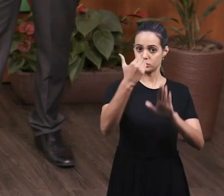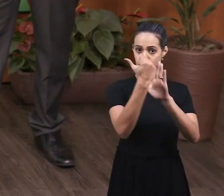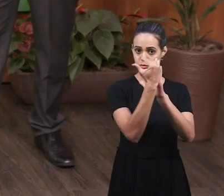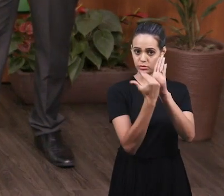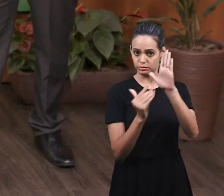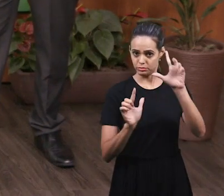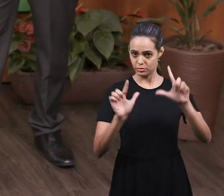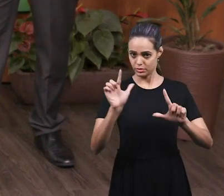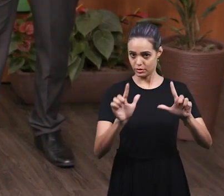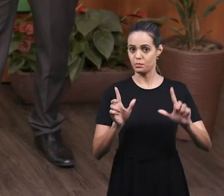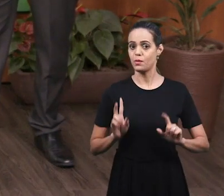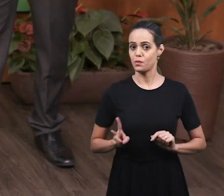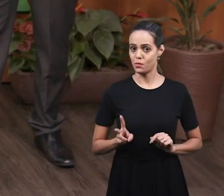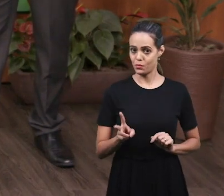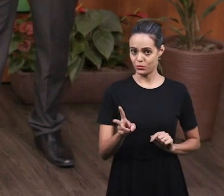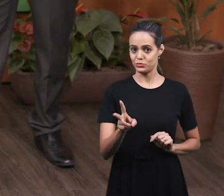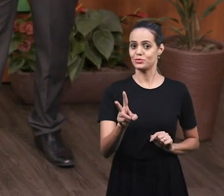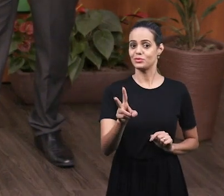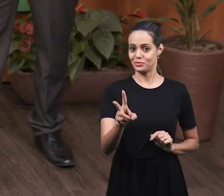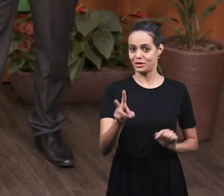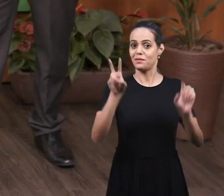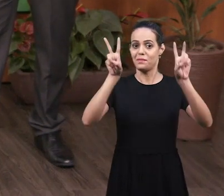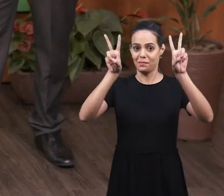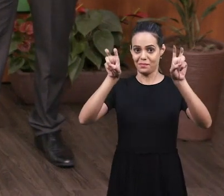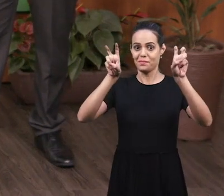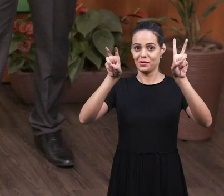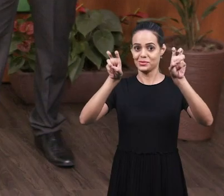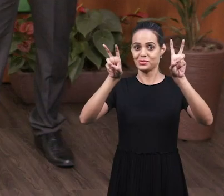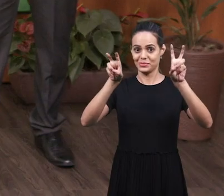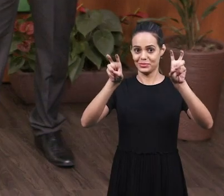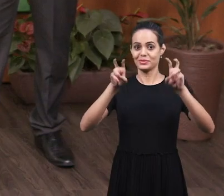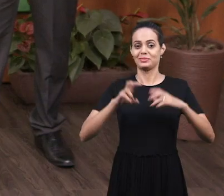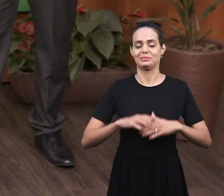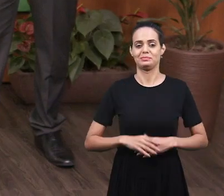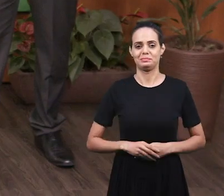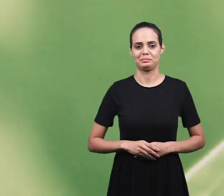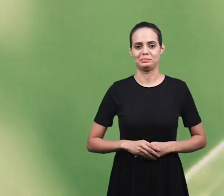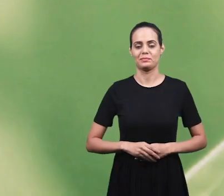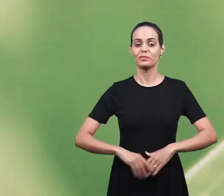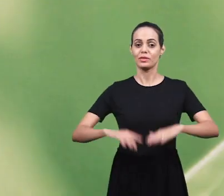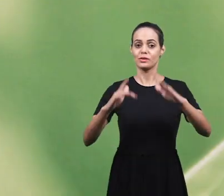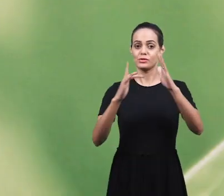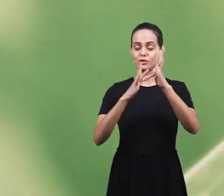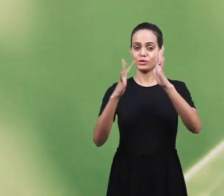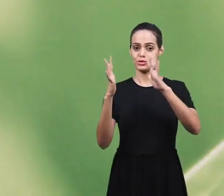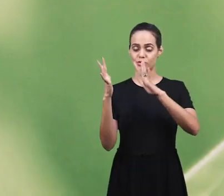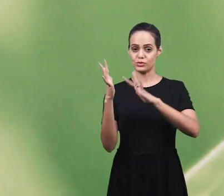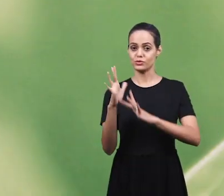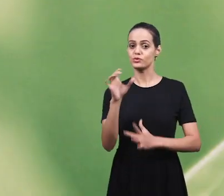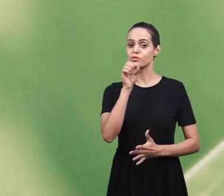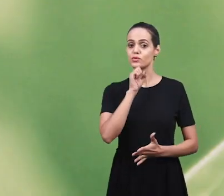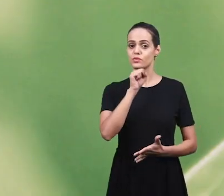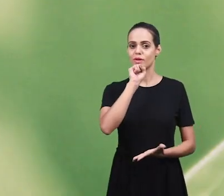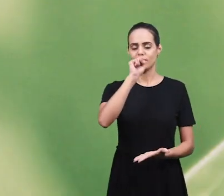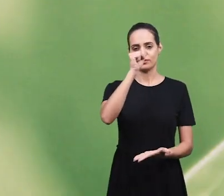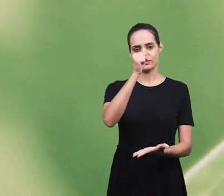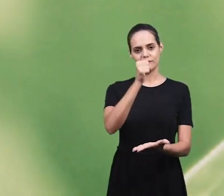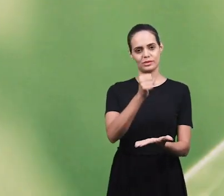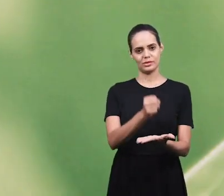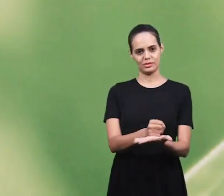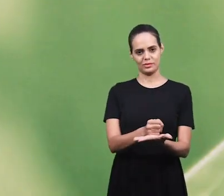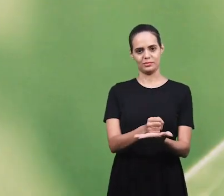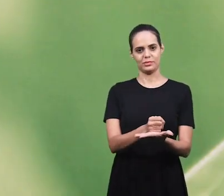prochain programme, nous allons donner continuité à cette thématique. Jésus à l'Ancien